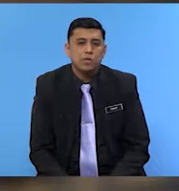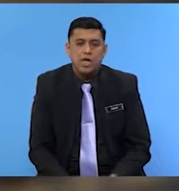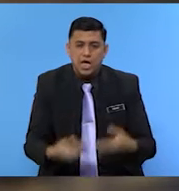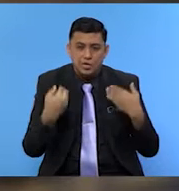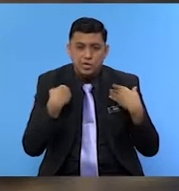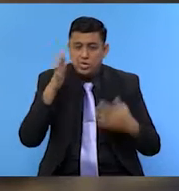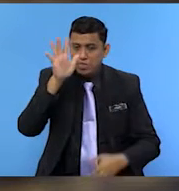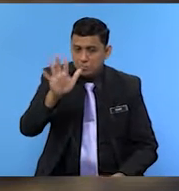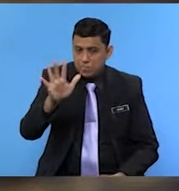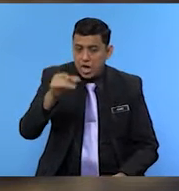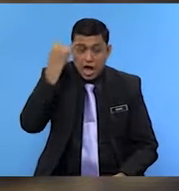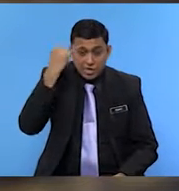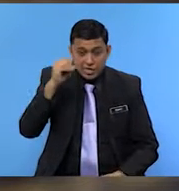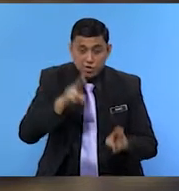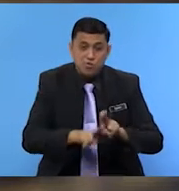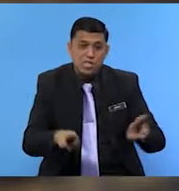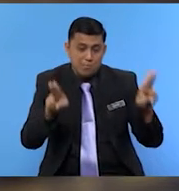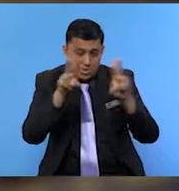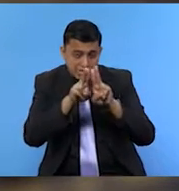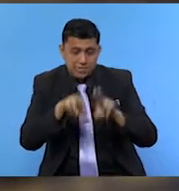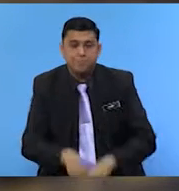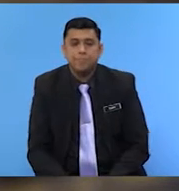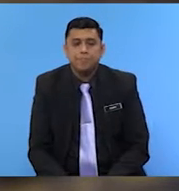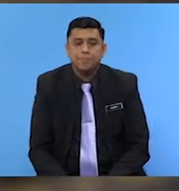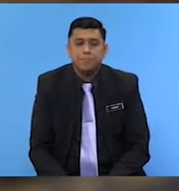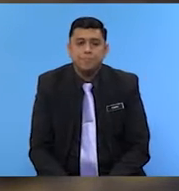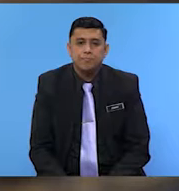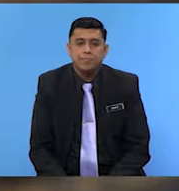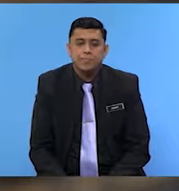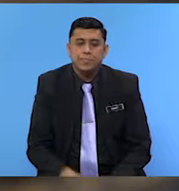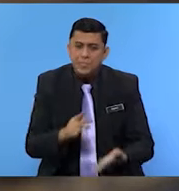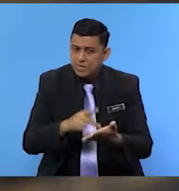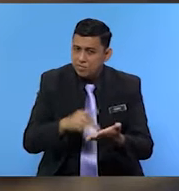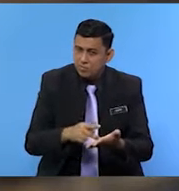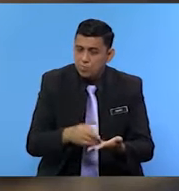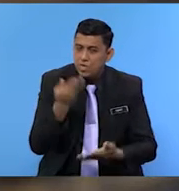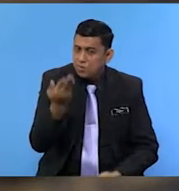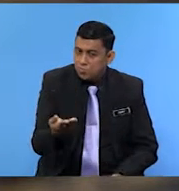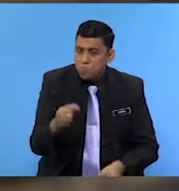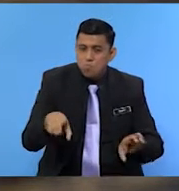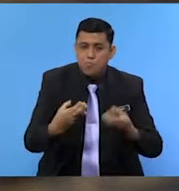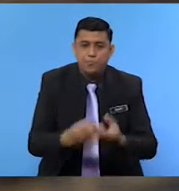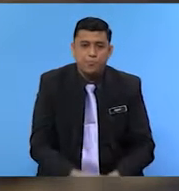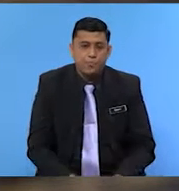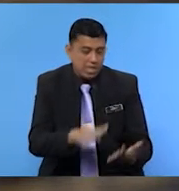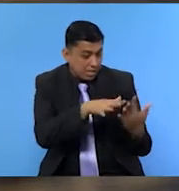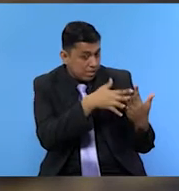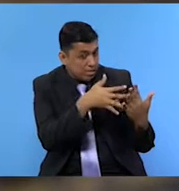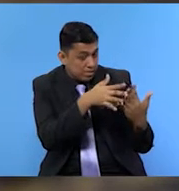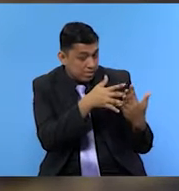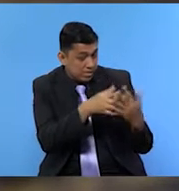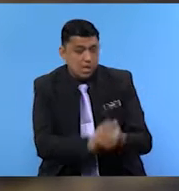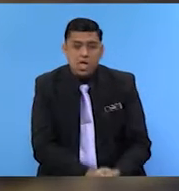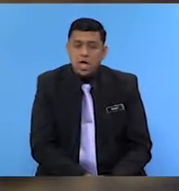mengemukakan 5 idea utama di dalam penulisan esei anda nanti. Okey, sekiranya kamu membuat analisis soalan